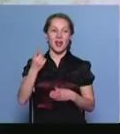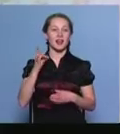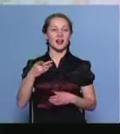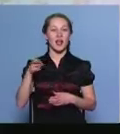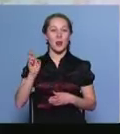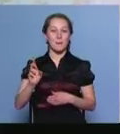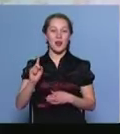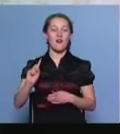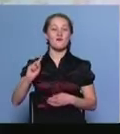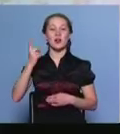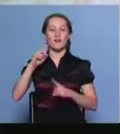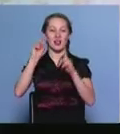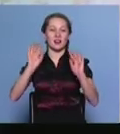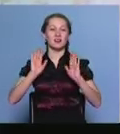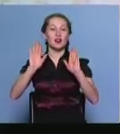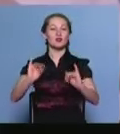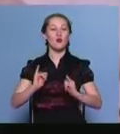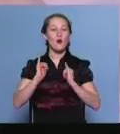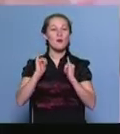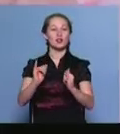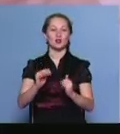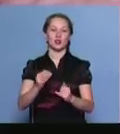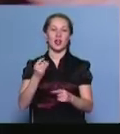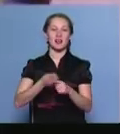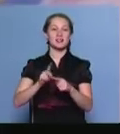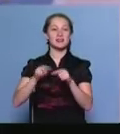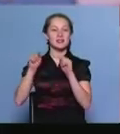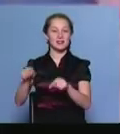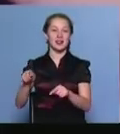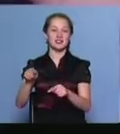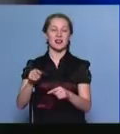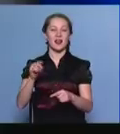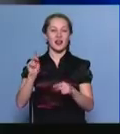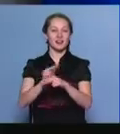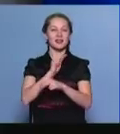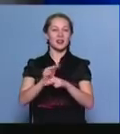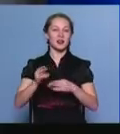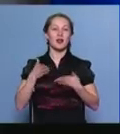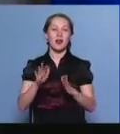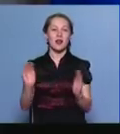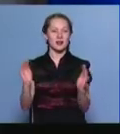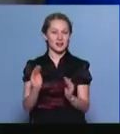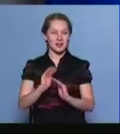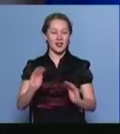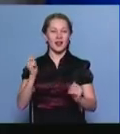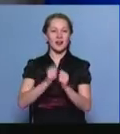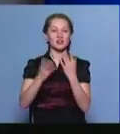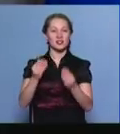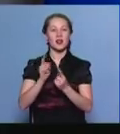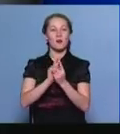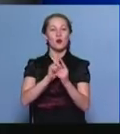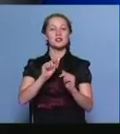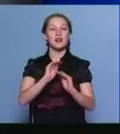РКБ, впервые на доске почета. Вот здесь, в отделении реанимации и интенсивной терапии новорожденных, каждый день они борются за жизнь